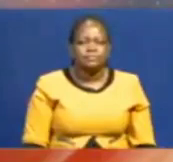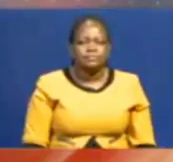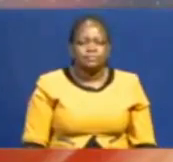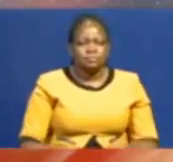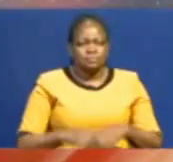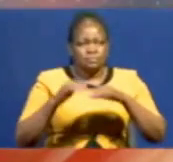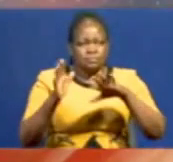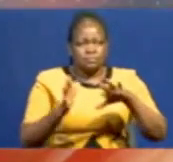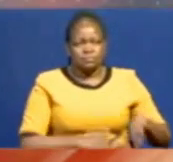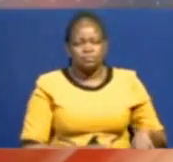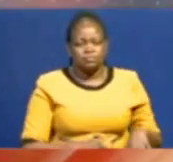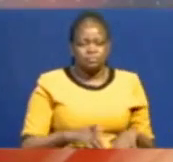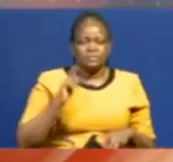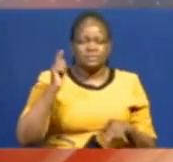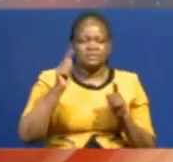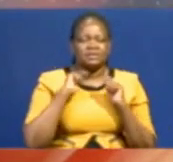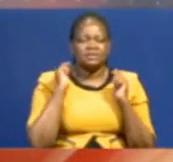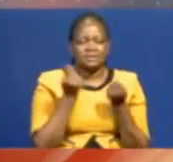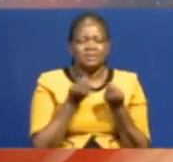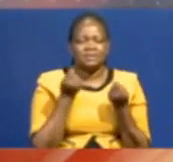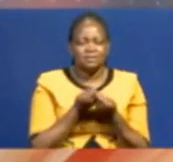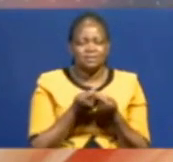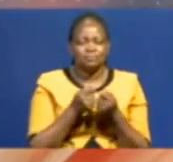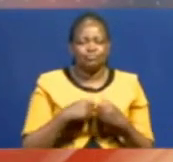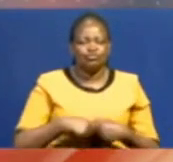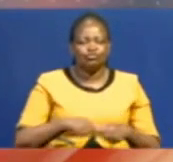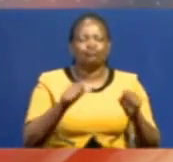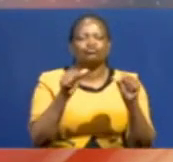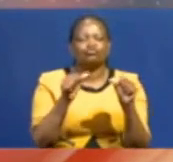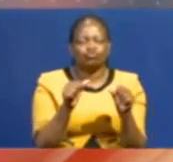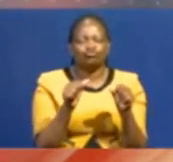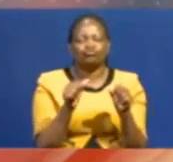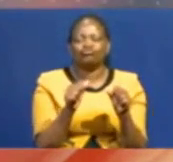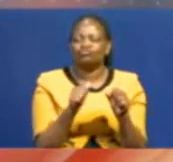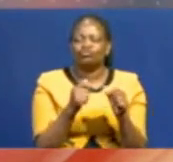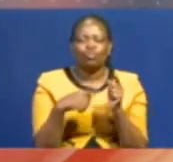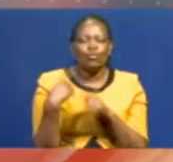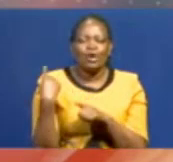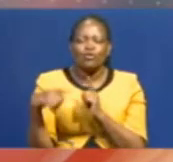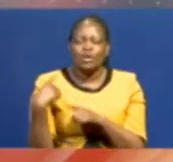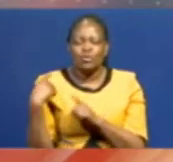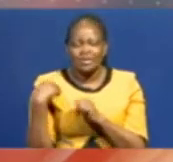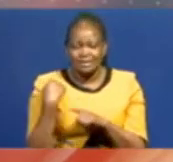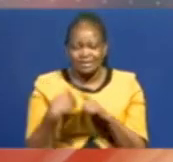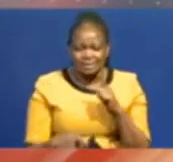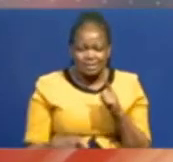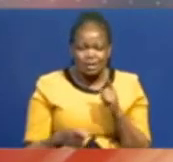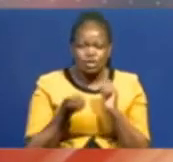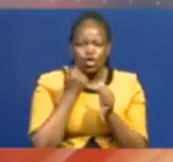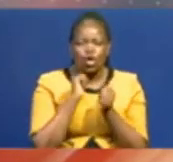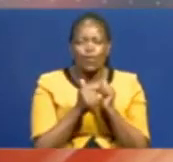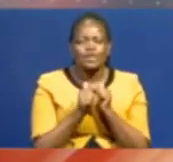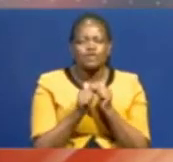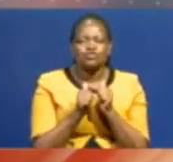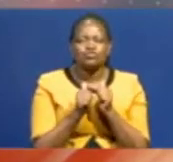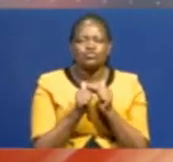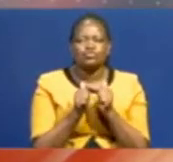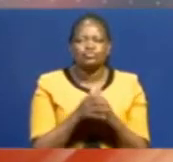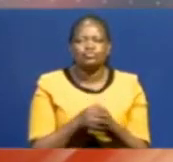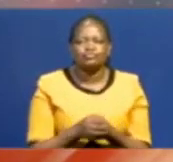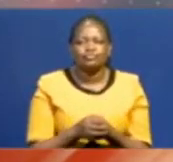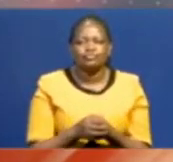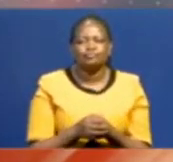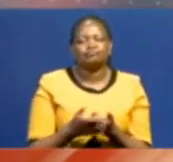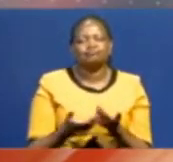kwing neeko timu za humu nch Blazers na leak zili nele MSU wa matokeo bora Katika makala ya mwaka huu ya mash ya kuia taji ya